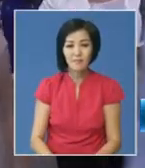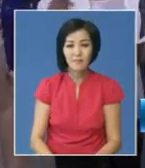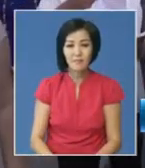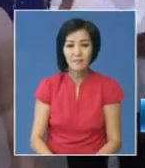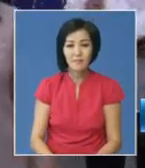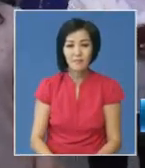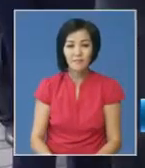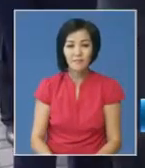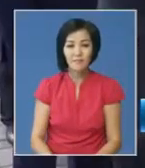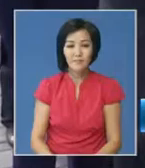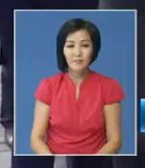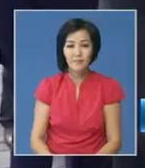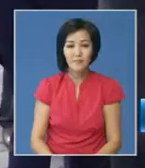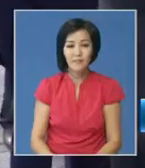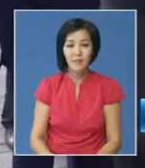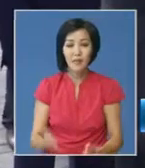да? Вы с Алматы, да?